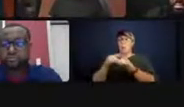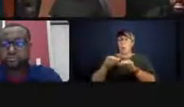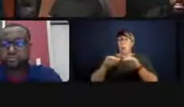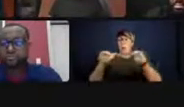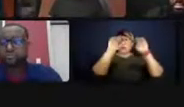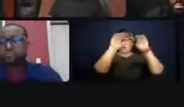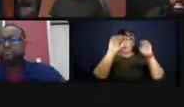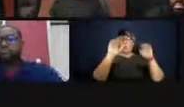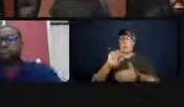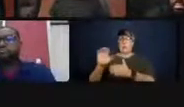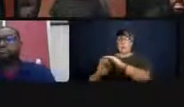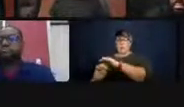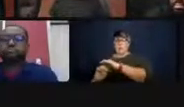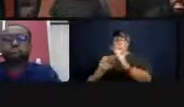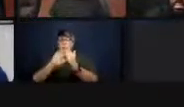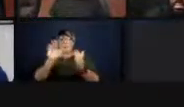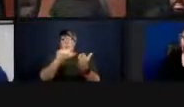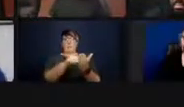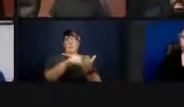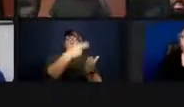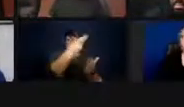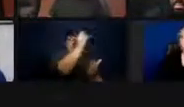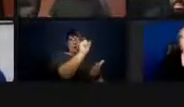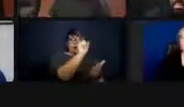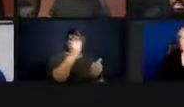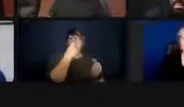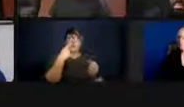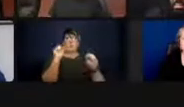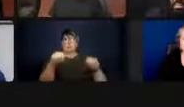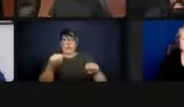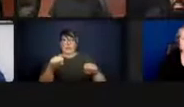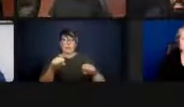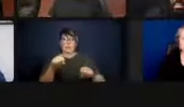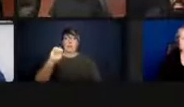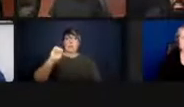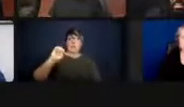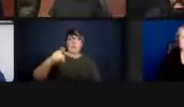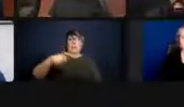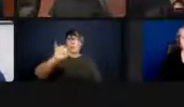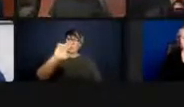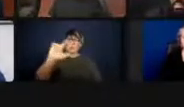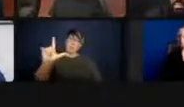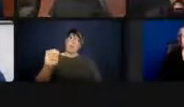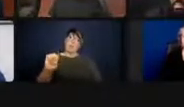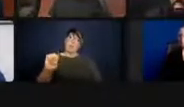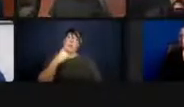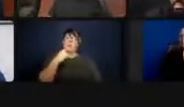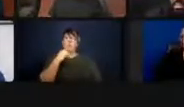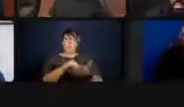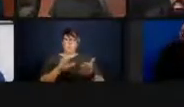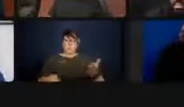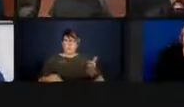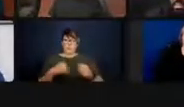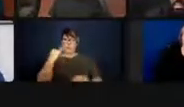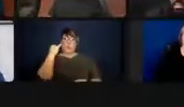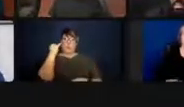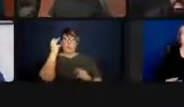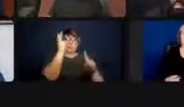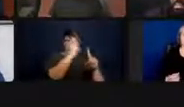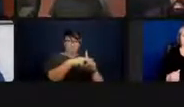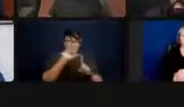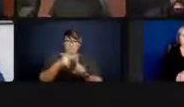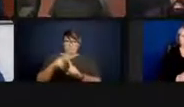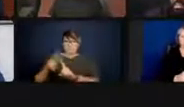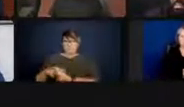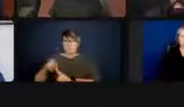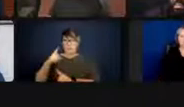za chekechea pia zimejumuishwa. Kwa hivyo ni vyema kwa wanafunzi wetu na